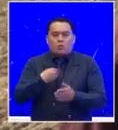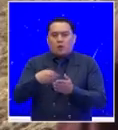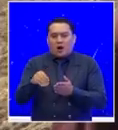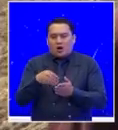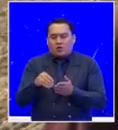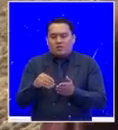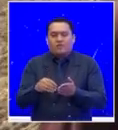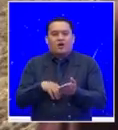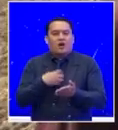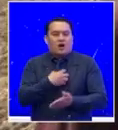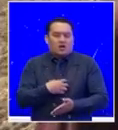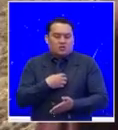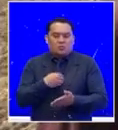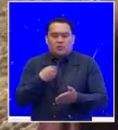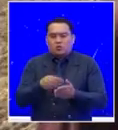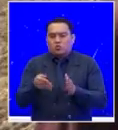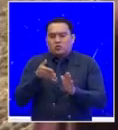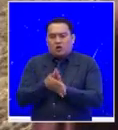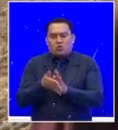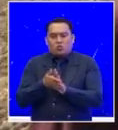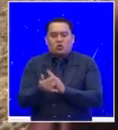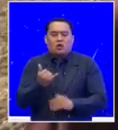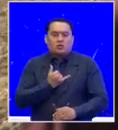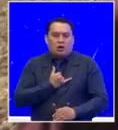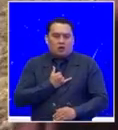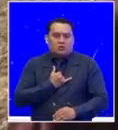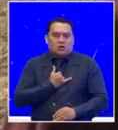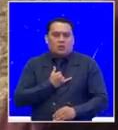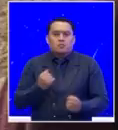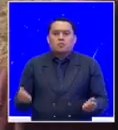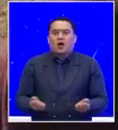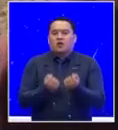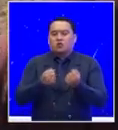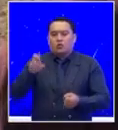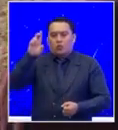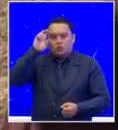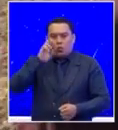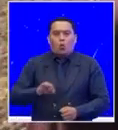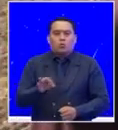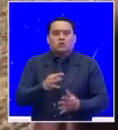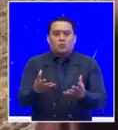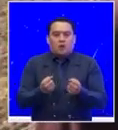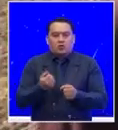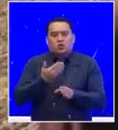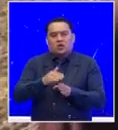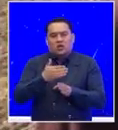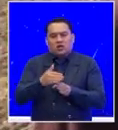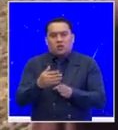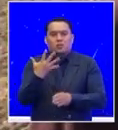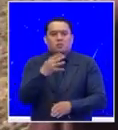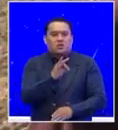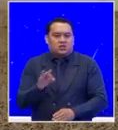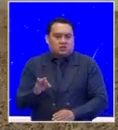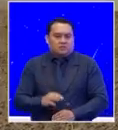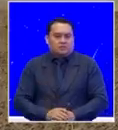ГСМ – одна из самых затратных покупок в нашей профессии. Кроме того, при поддержке властей области смог получить льготный кредит под